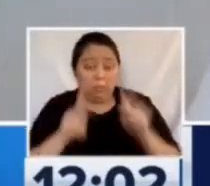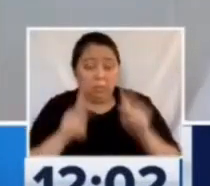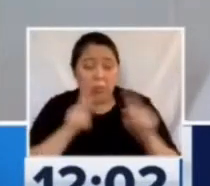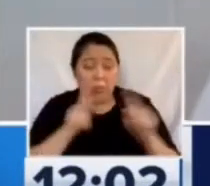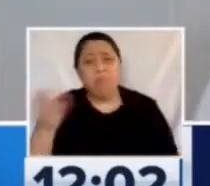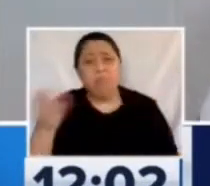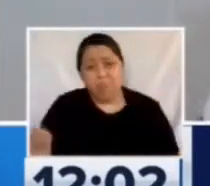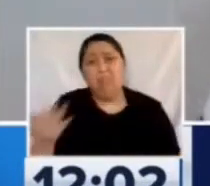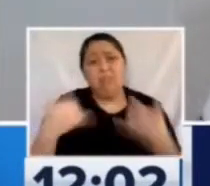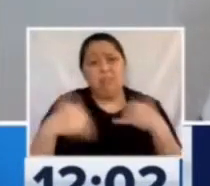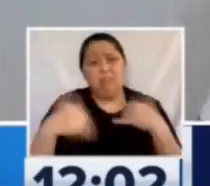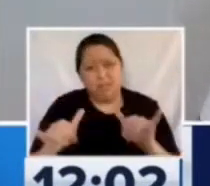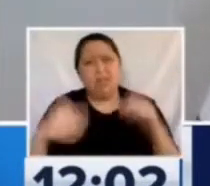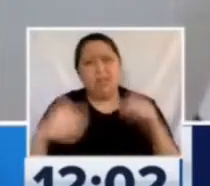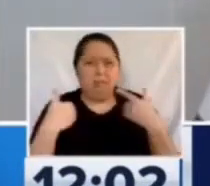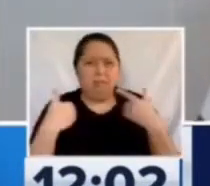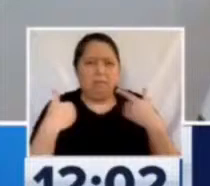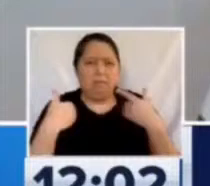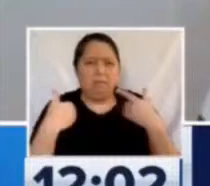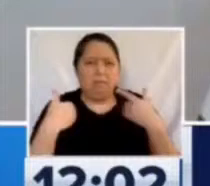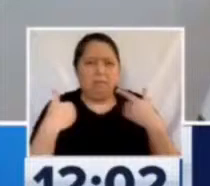AKAP program.